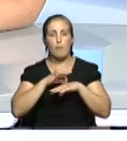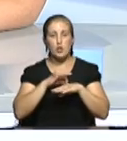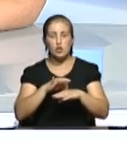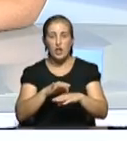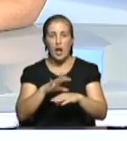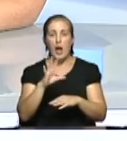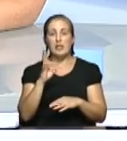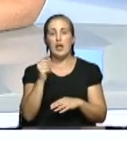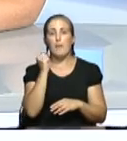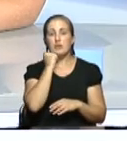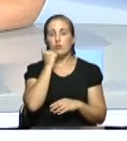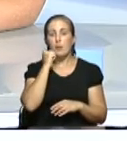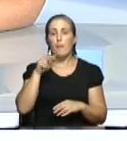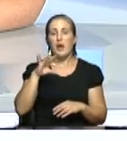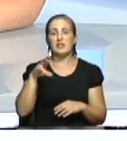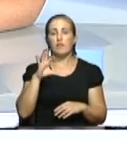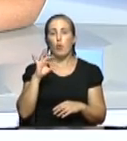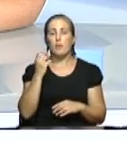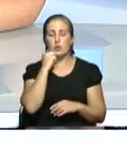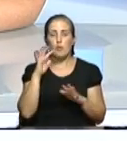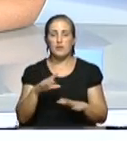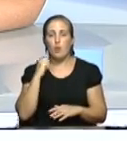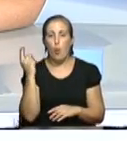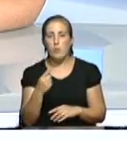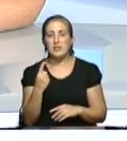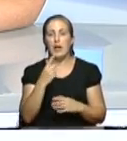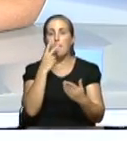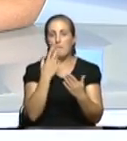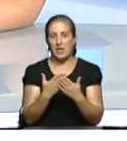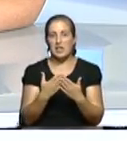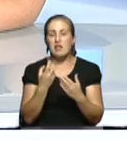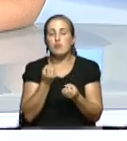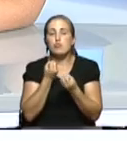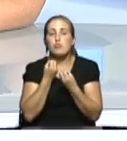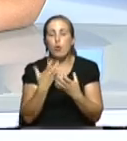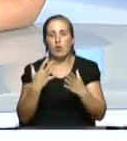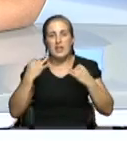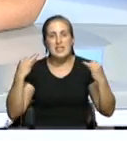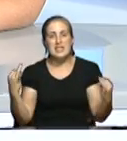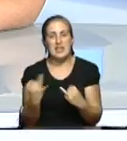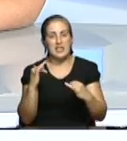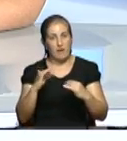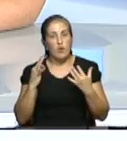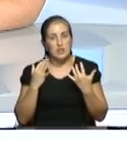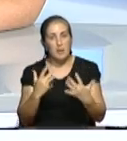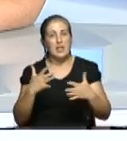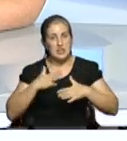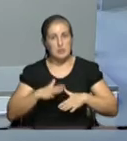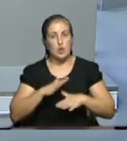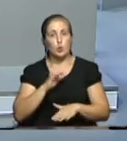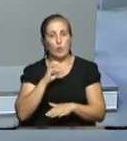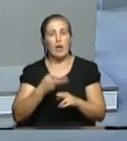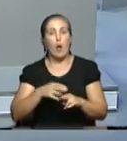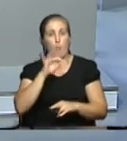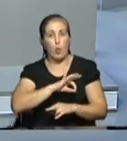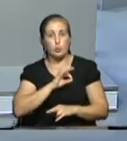московском подворье до в московской области показало насколько интересен и востребован крымский судью используется в окуляр